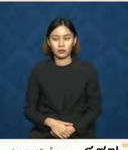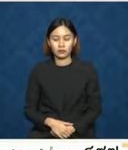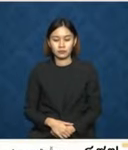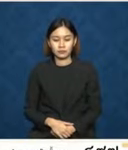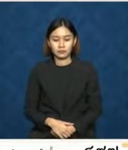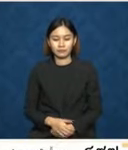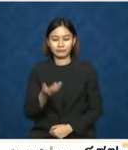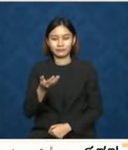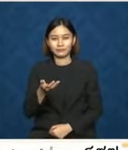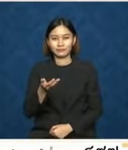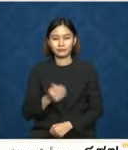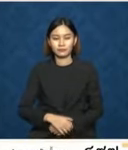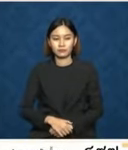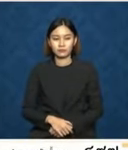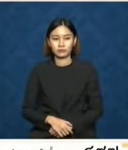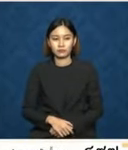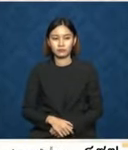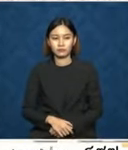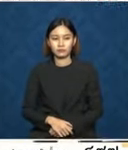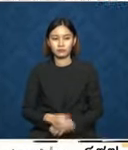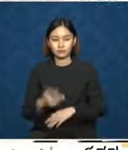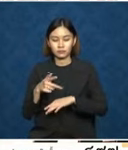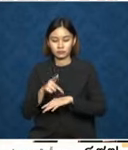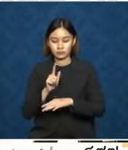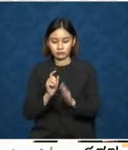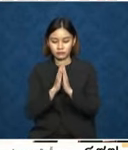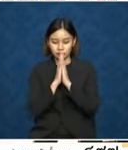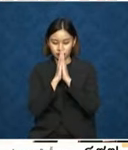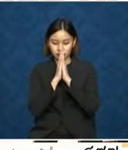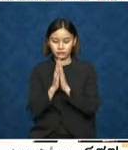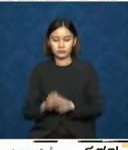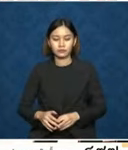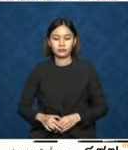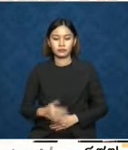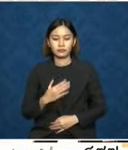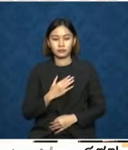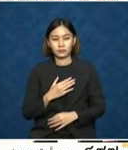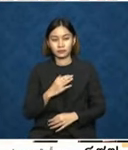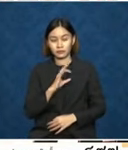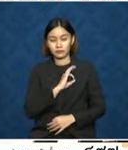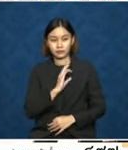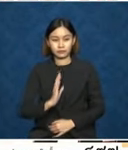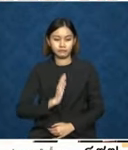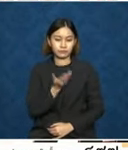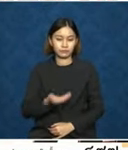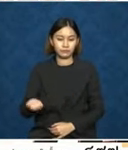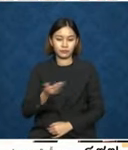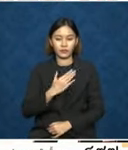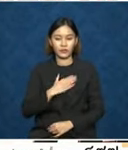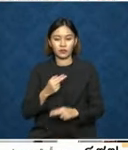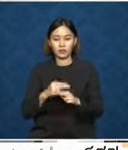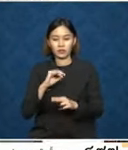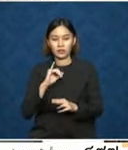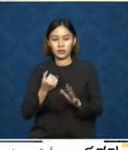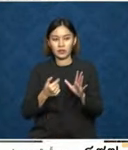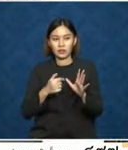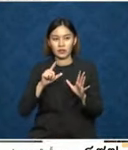ภูนนทาครับกราบเรียนท่านประธานสภาที่เคารบท่านสมาชิกผู้ทรงเกียรติกระผมจำรองคุณ